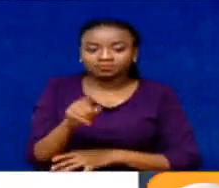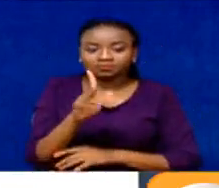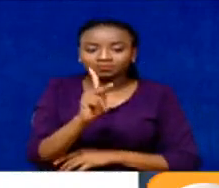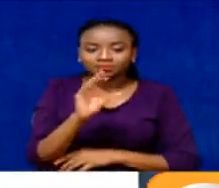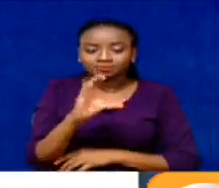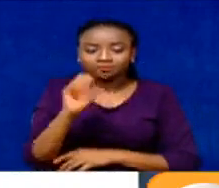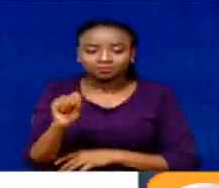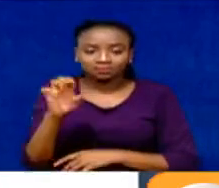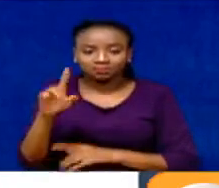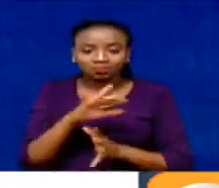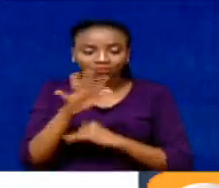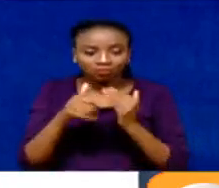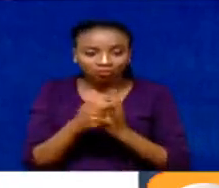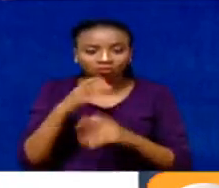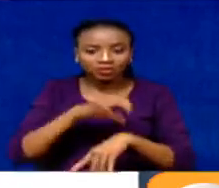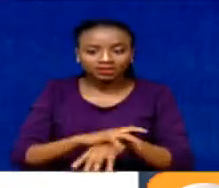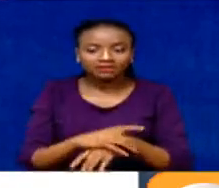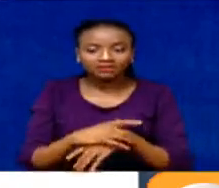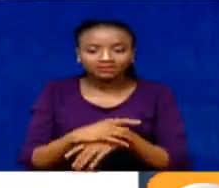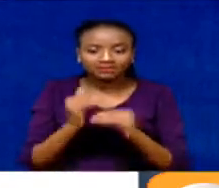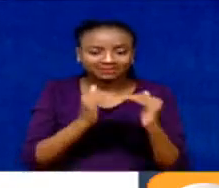with a mean of